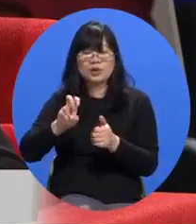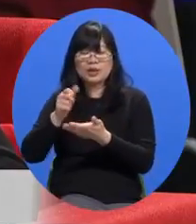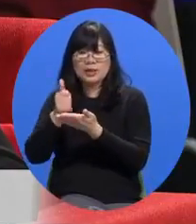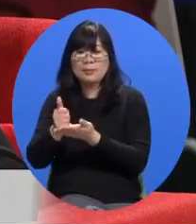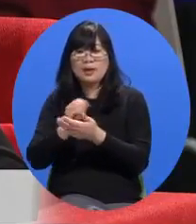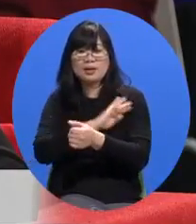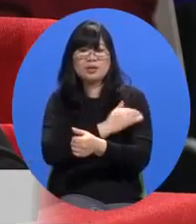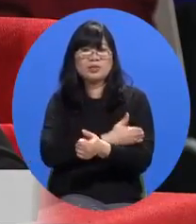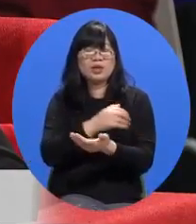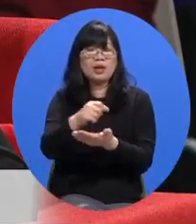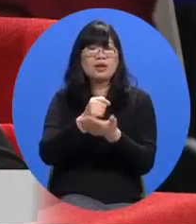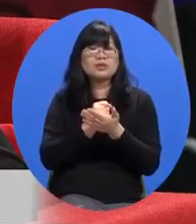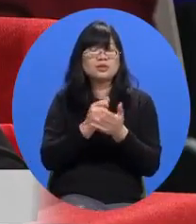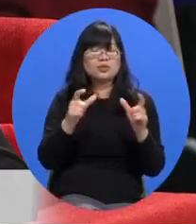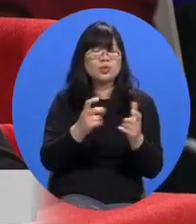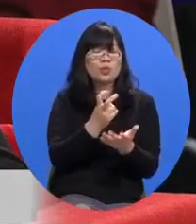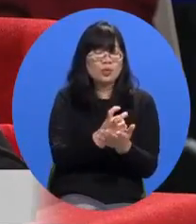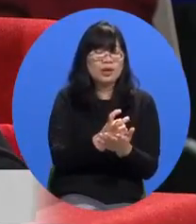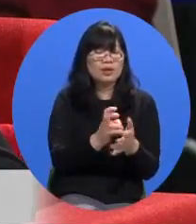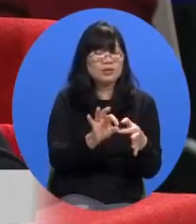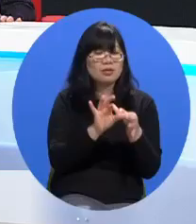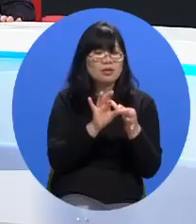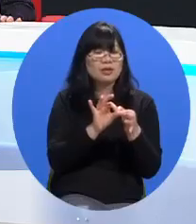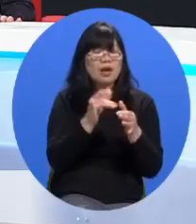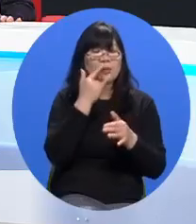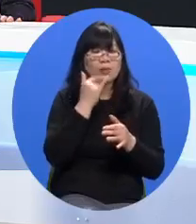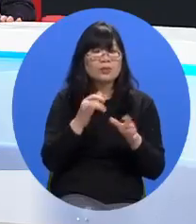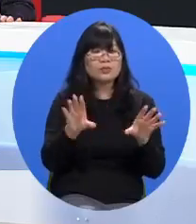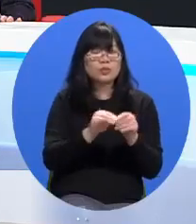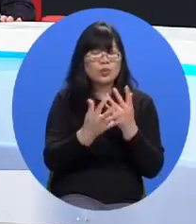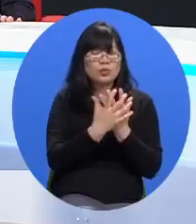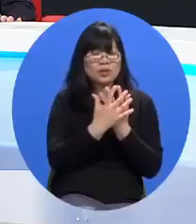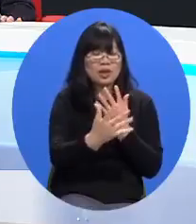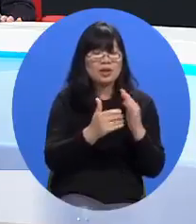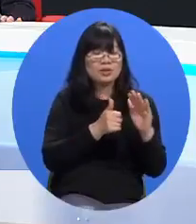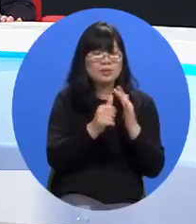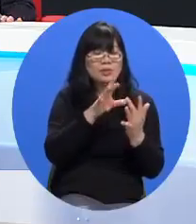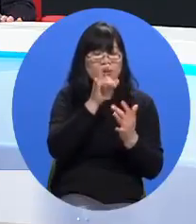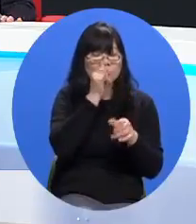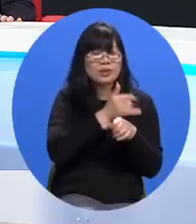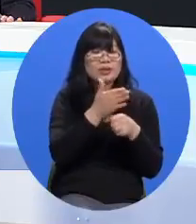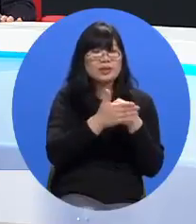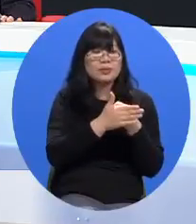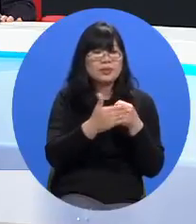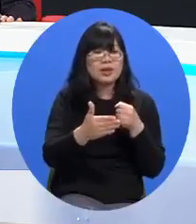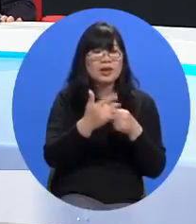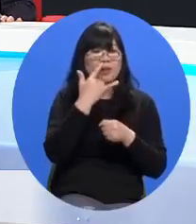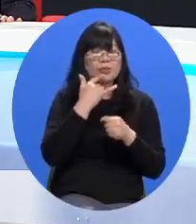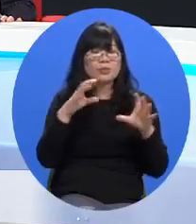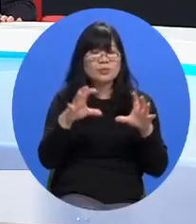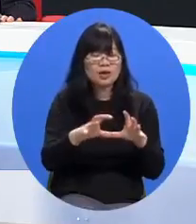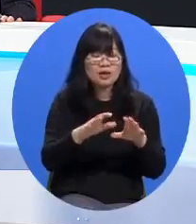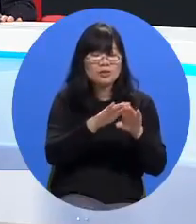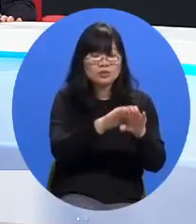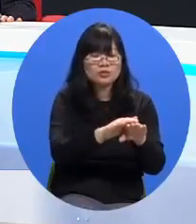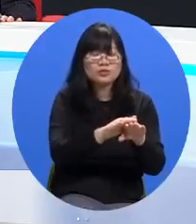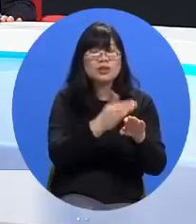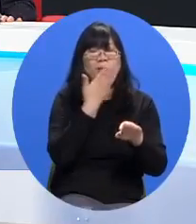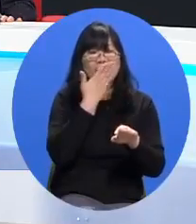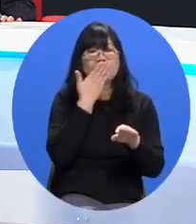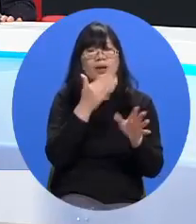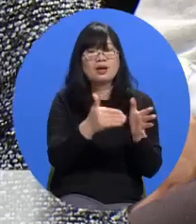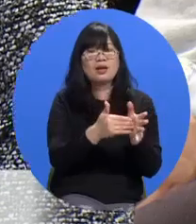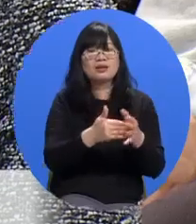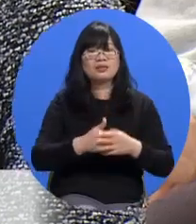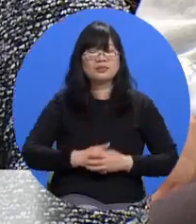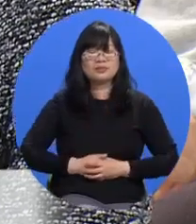그 권한으로라도 조례도라로 그 학부모 총회에서 대표를 선출하니까 그 학부모회를 둘 수 있게 돼